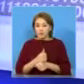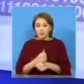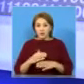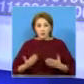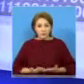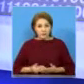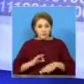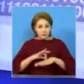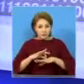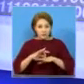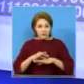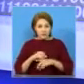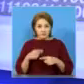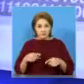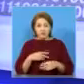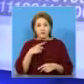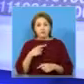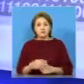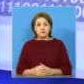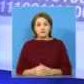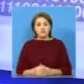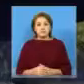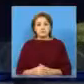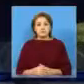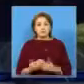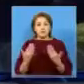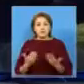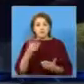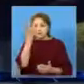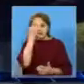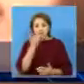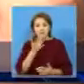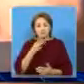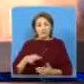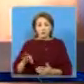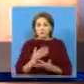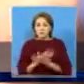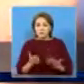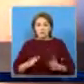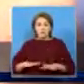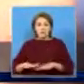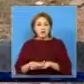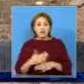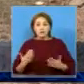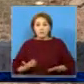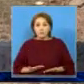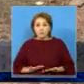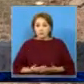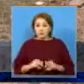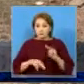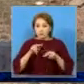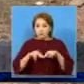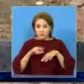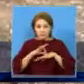өңірде атқарылған істің жай-жапсарын баяндады. Биылғы жазда облыстың бірнеше елді мекенде тіршілік нәрі үшін құрылыс